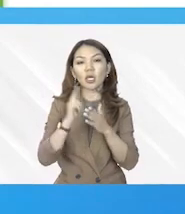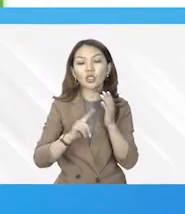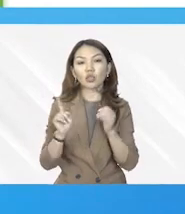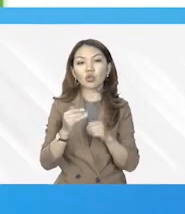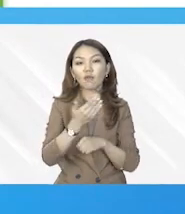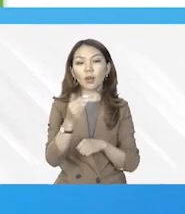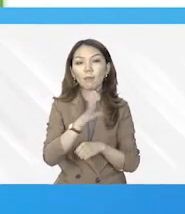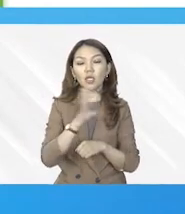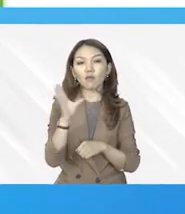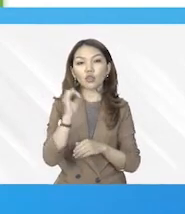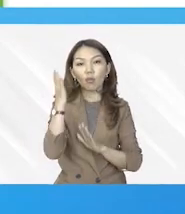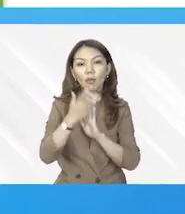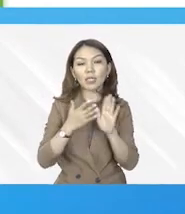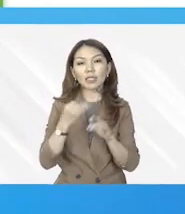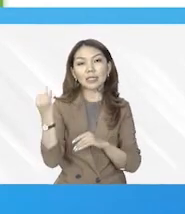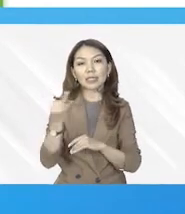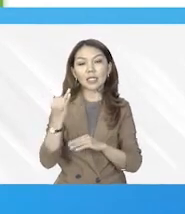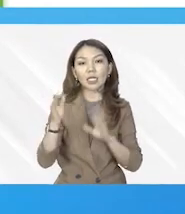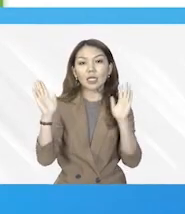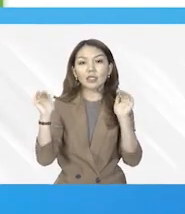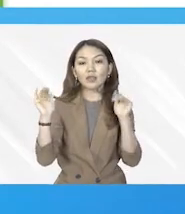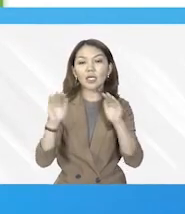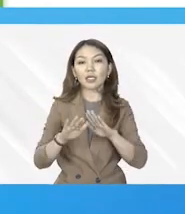было понятно и интересно. До